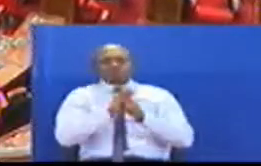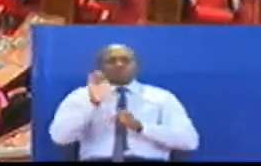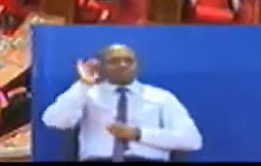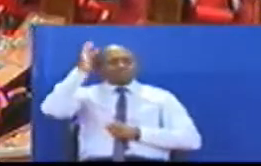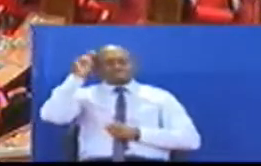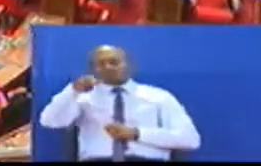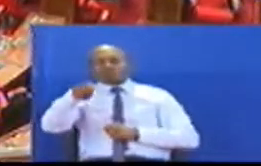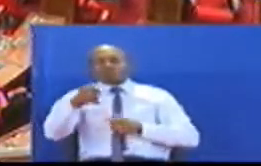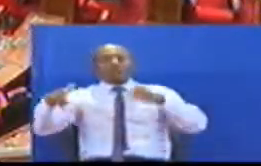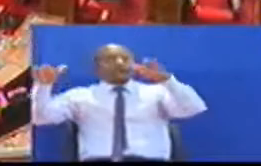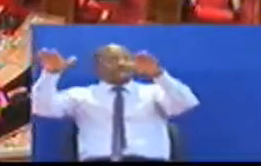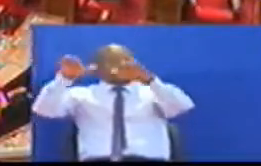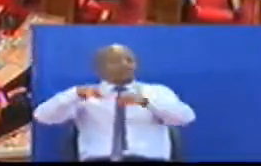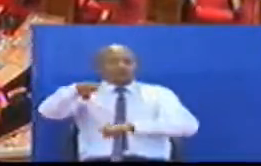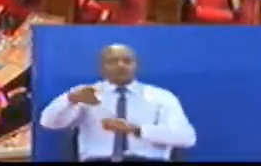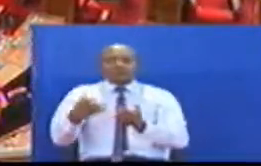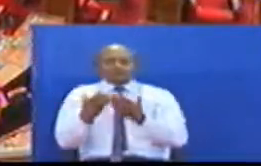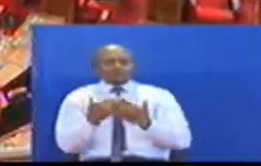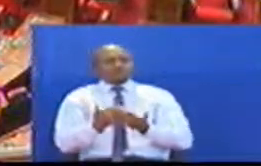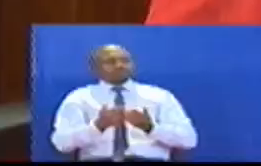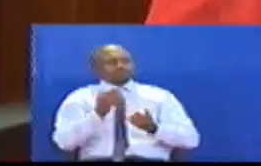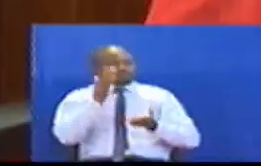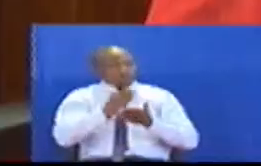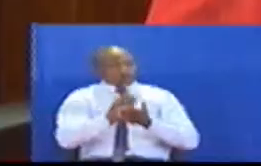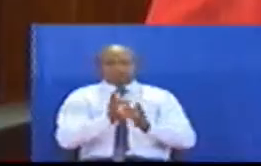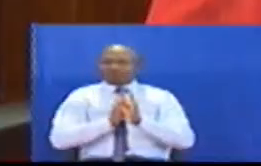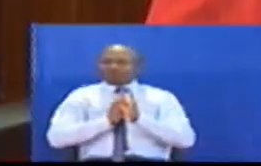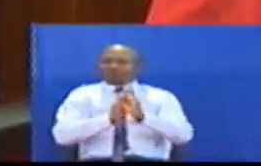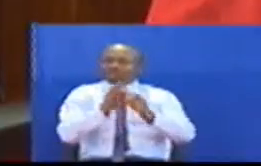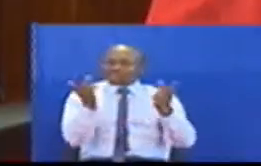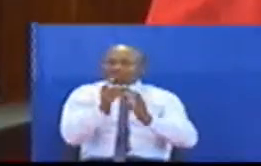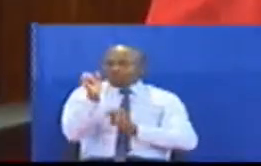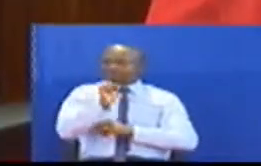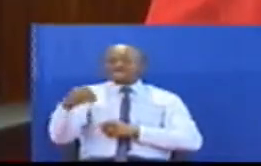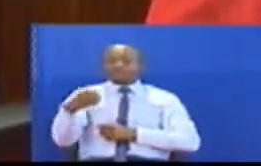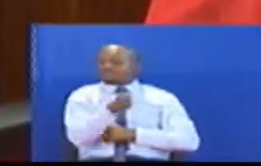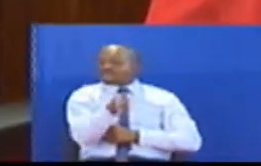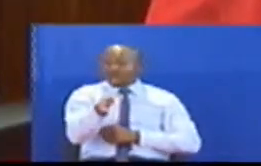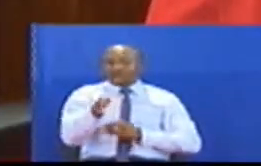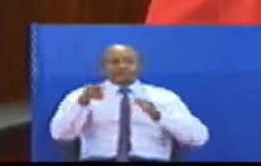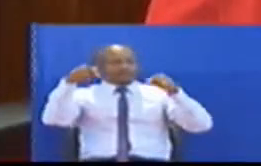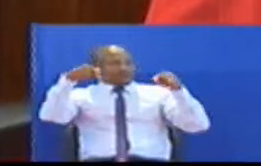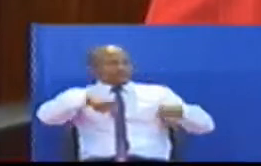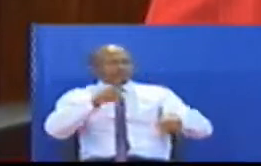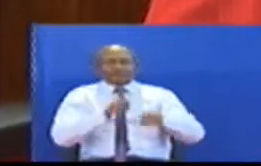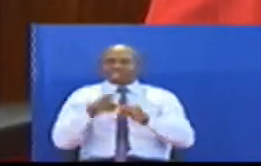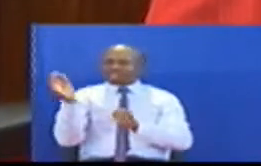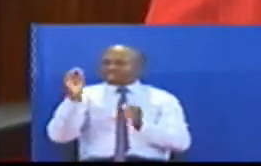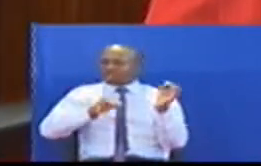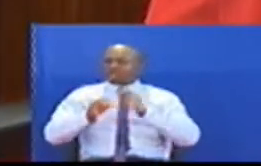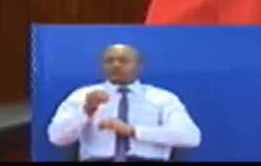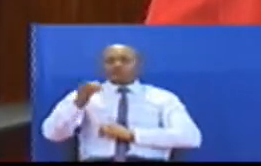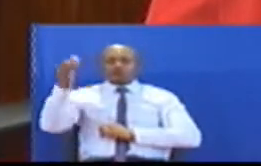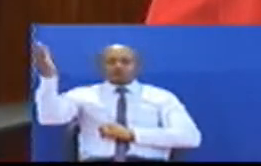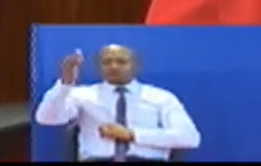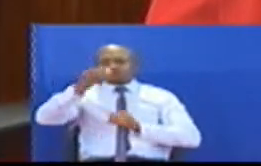kwamba Majaliwa angeweza kukimudu kiatu cha Mzee Pinda. Lakini leo ninapochangia hotuba ya mwisho ya Mheshimiwa Waziri